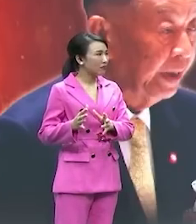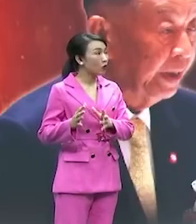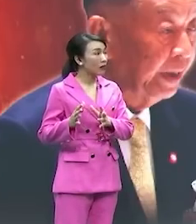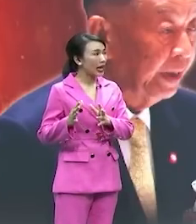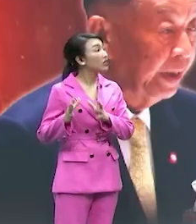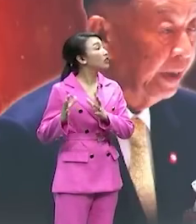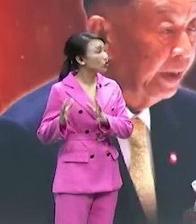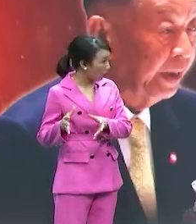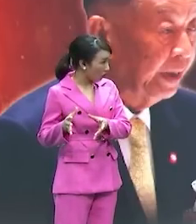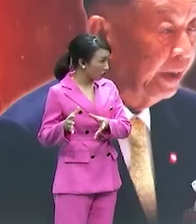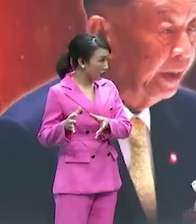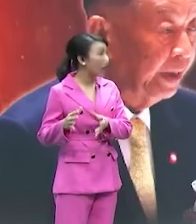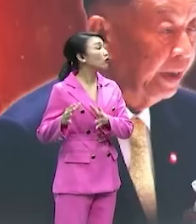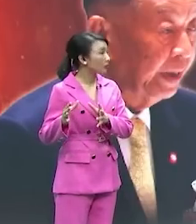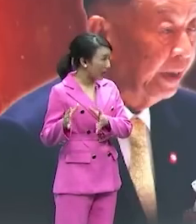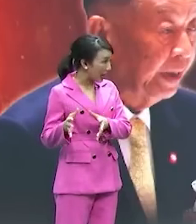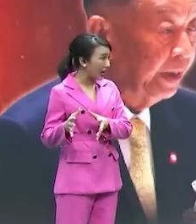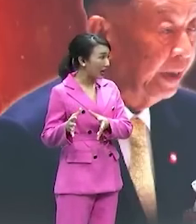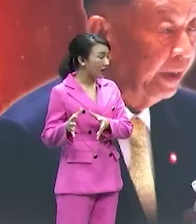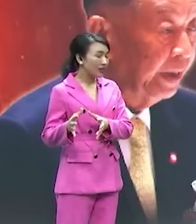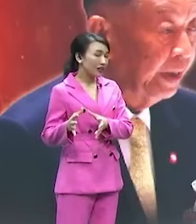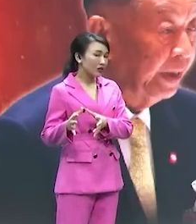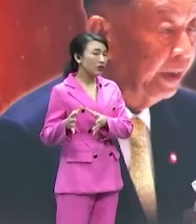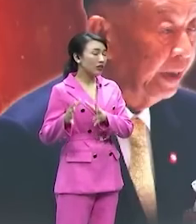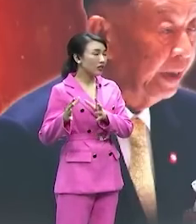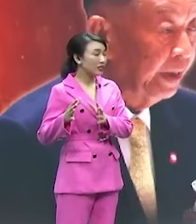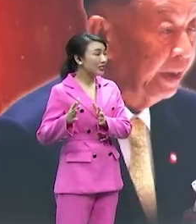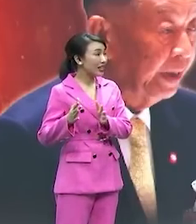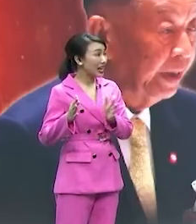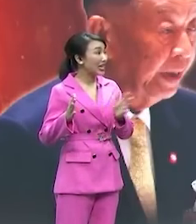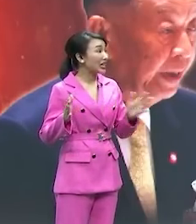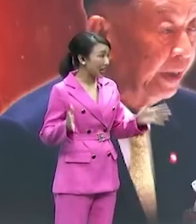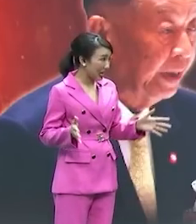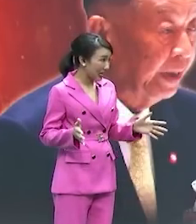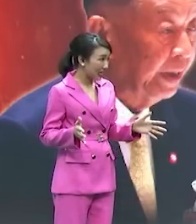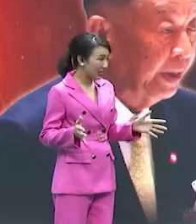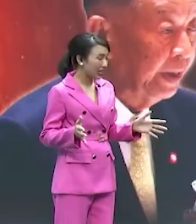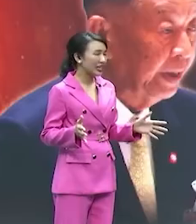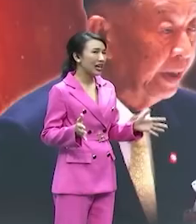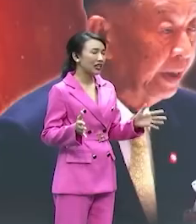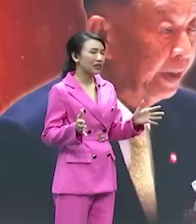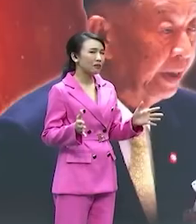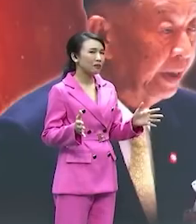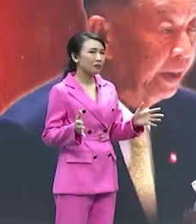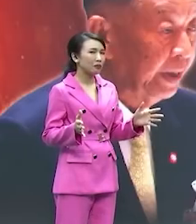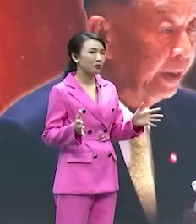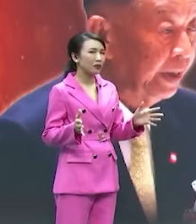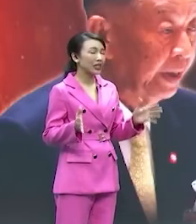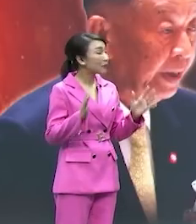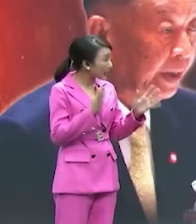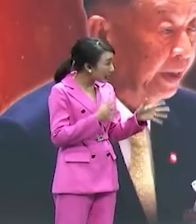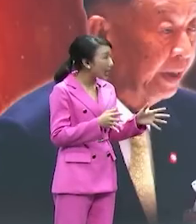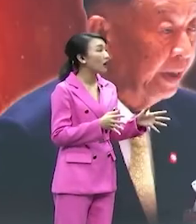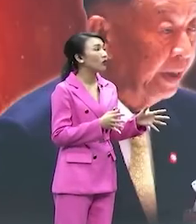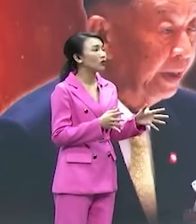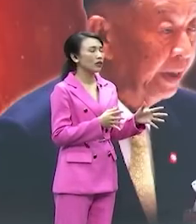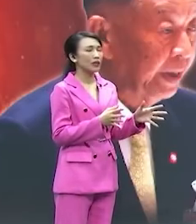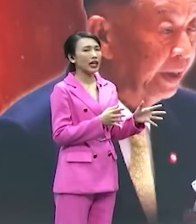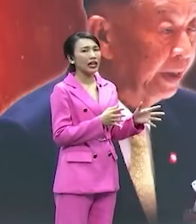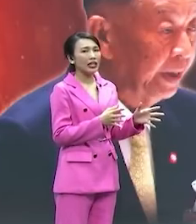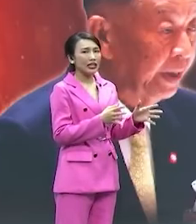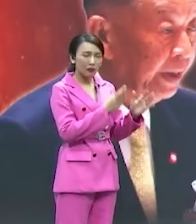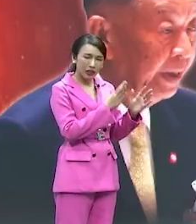ผลักดันกฎหมาย 112เข้าสภาคุณวานรจะพิจารณาอย่างไรอย่างรัฐบาลที่แล้ว